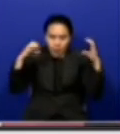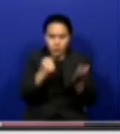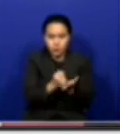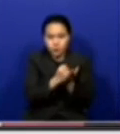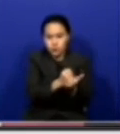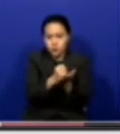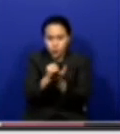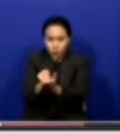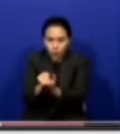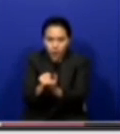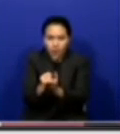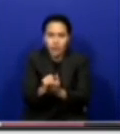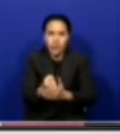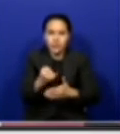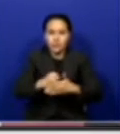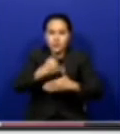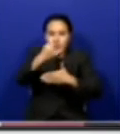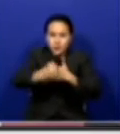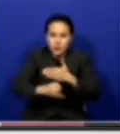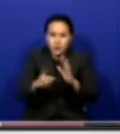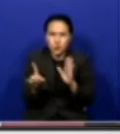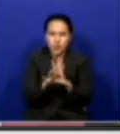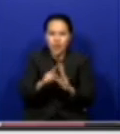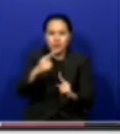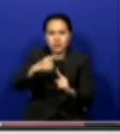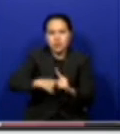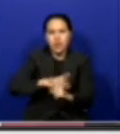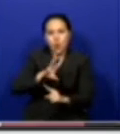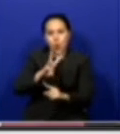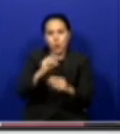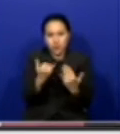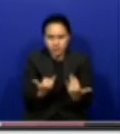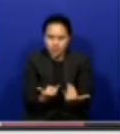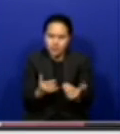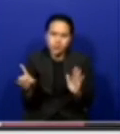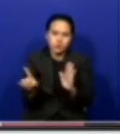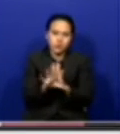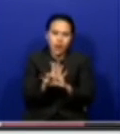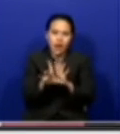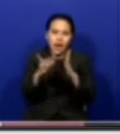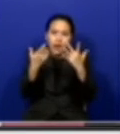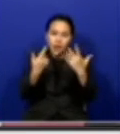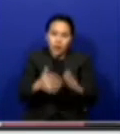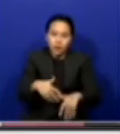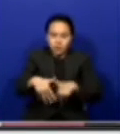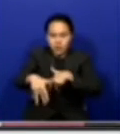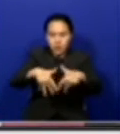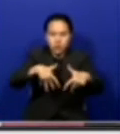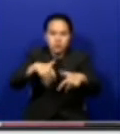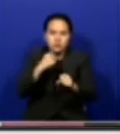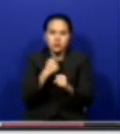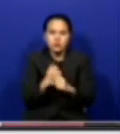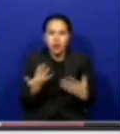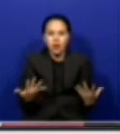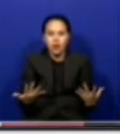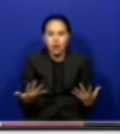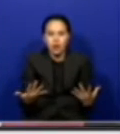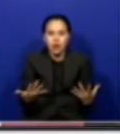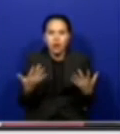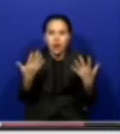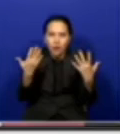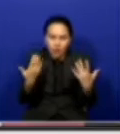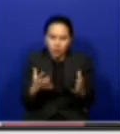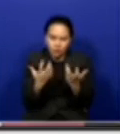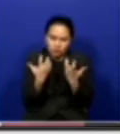งในสิ้นเดือนมิถุนายนนี้ค่ะประชาชนจะอยู่กันอย่างไรคะและที่สาหัสยิ่ง